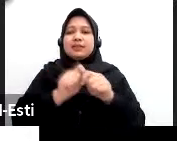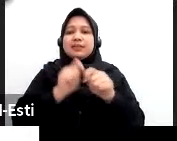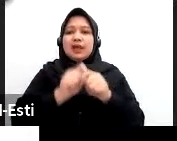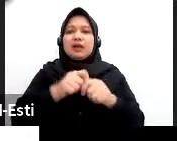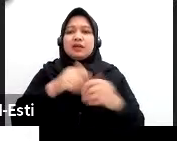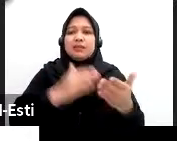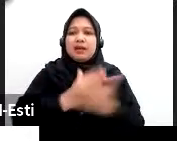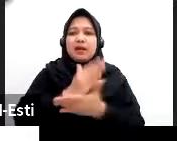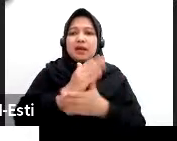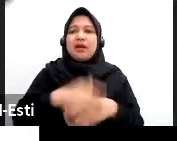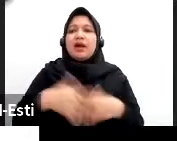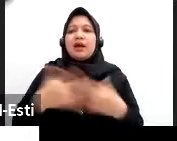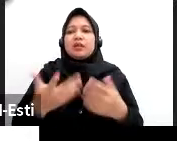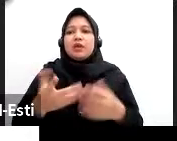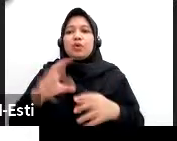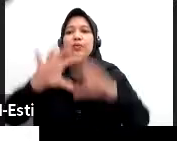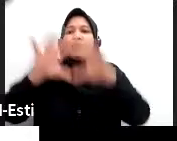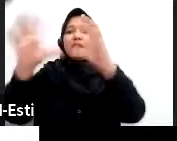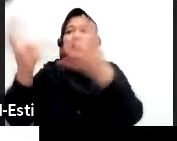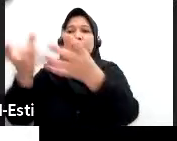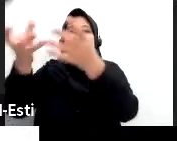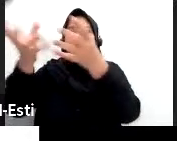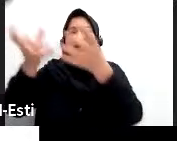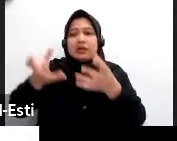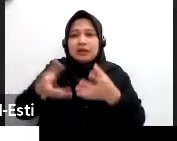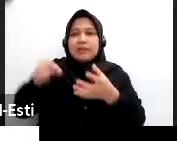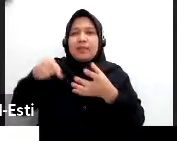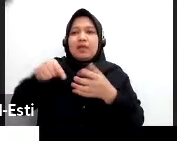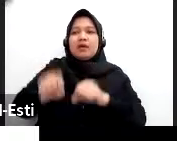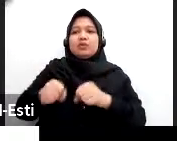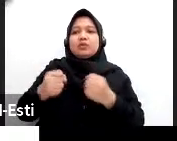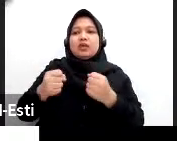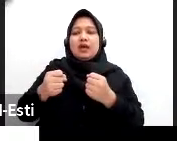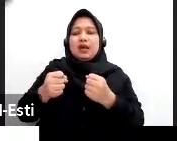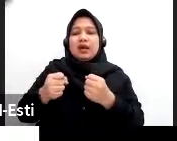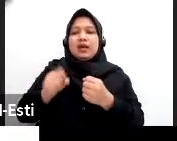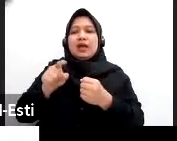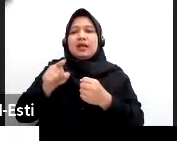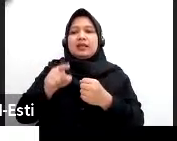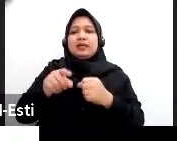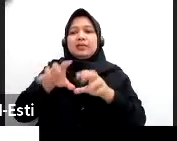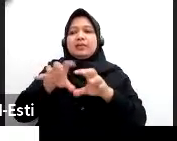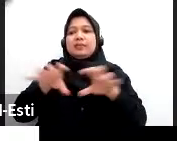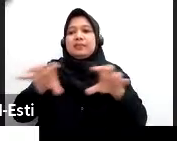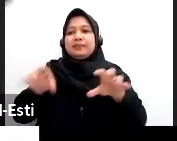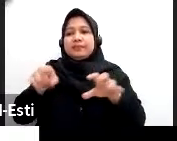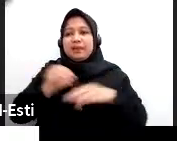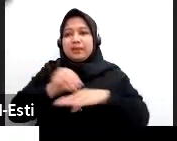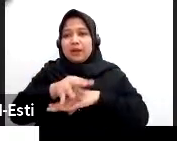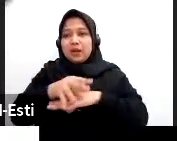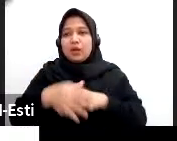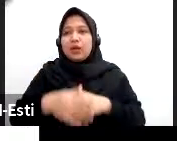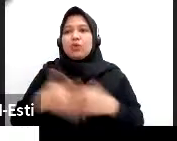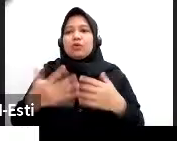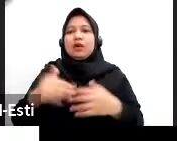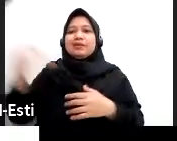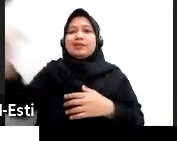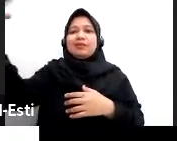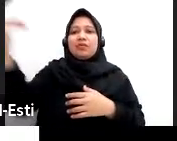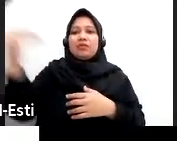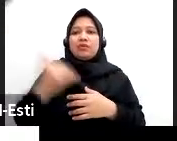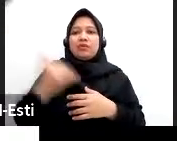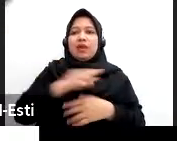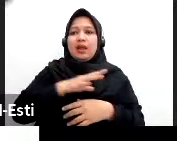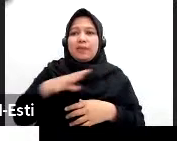rusak dalam perjalanan yang kemudian melibatkan pihak logistik ya Model ada pengiriman terlalu lama bercermin